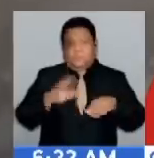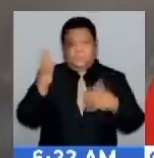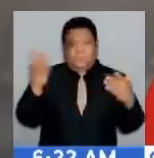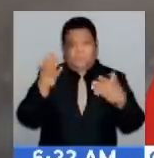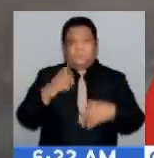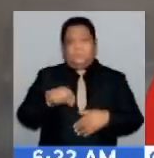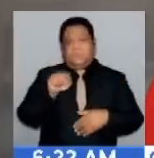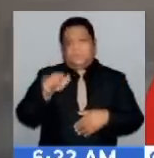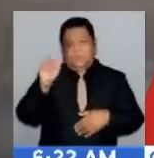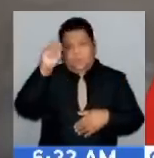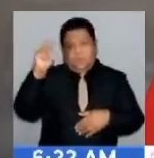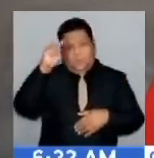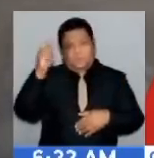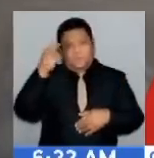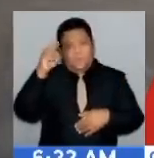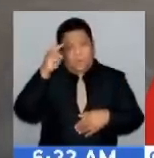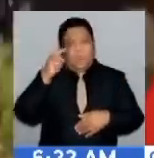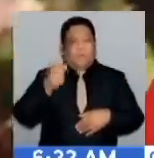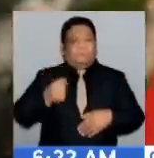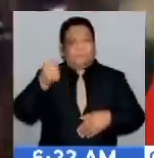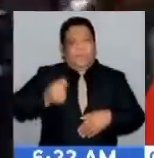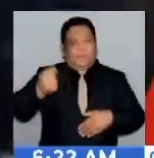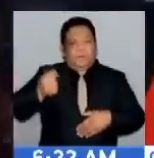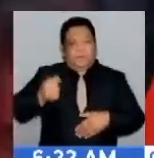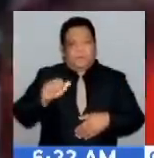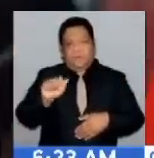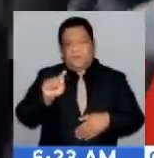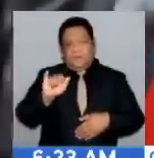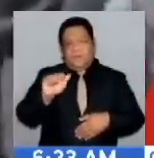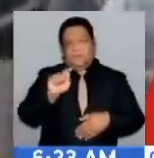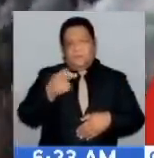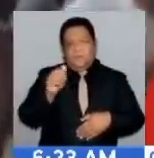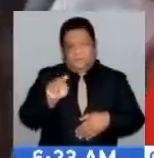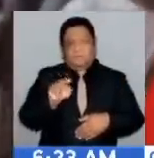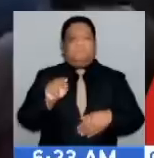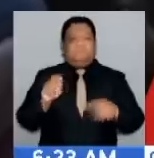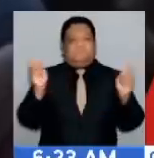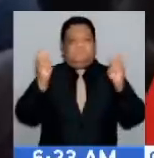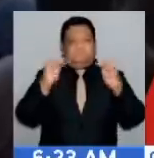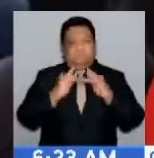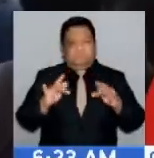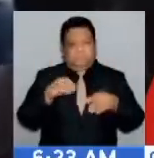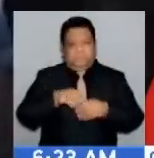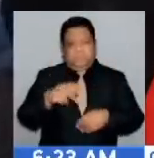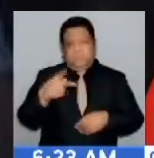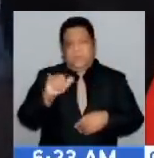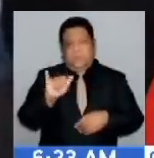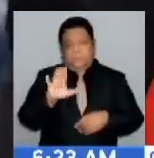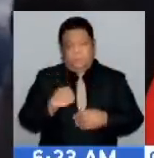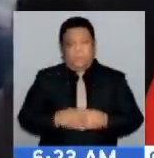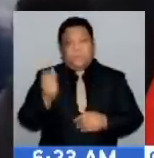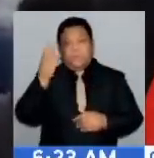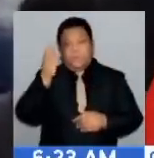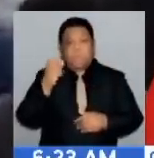Festival 2023 sa Kalibo Aklan. Matapos ang opening procession noong Biyernes ay nagpapatuloy ang Novena Mass at